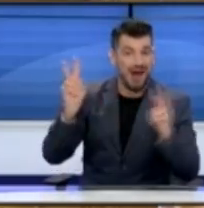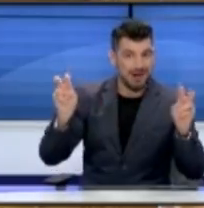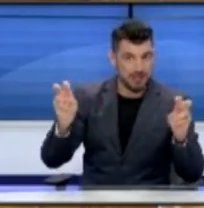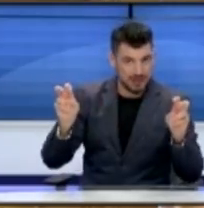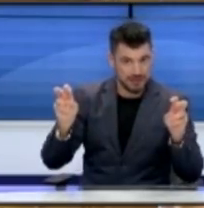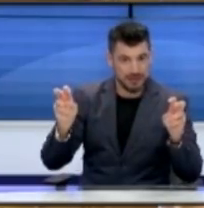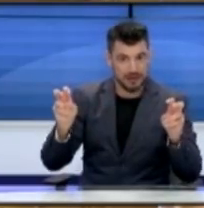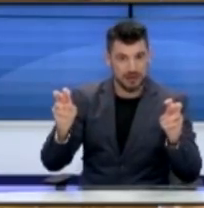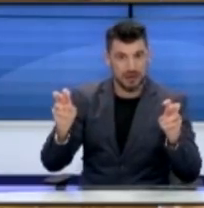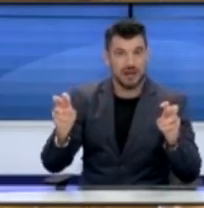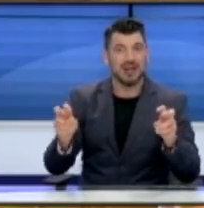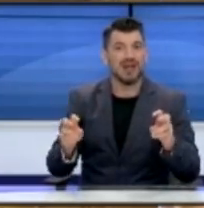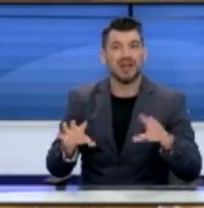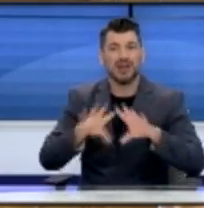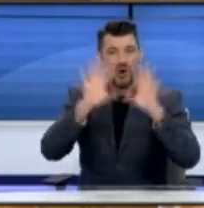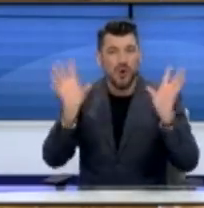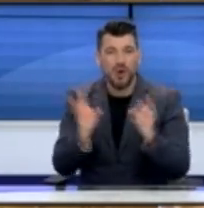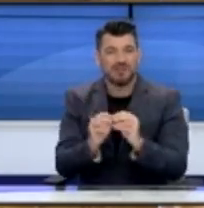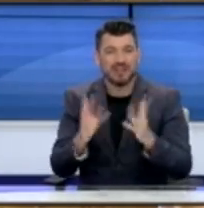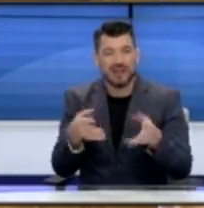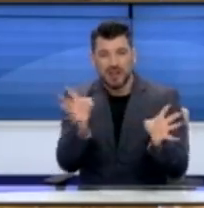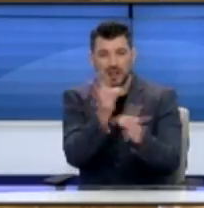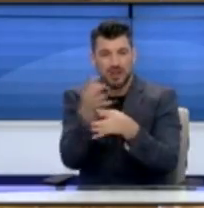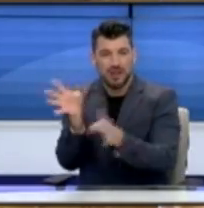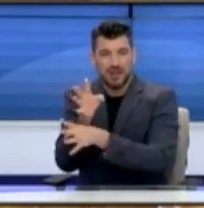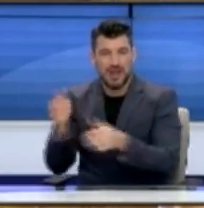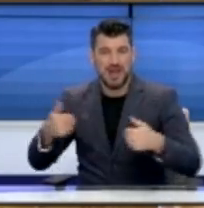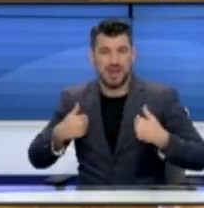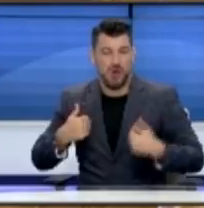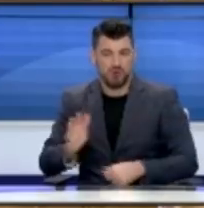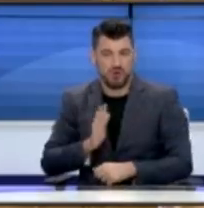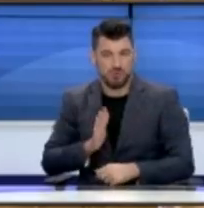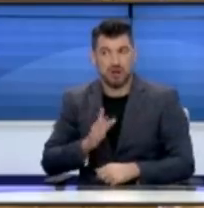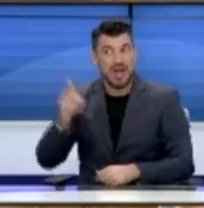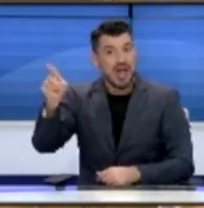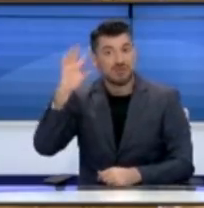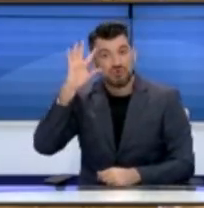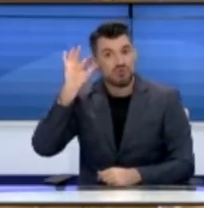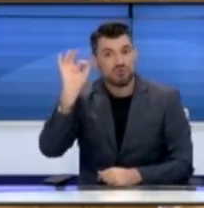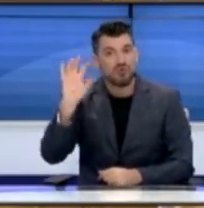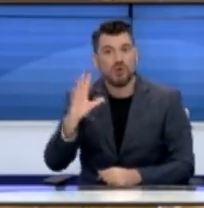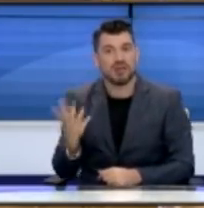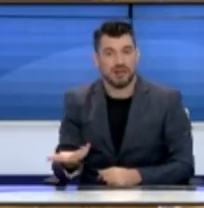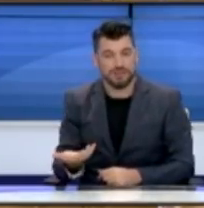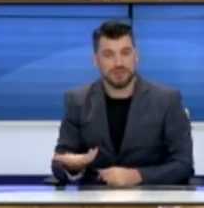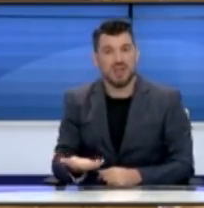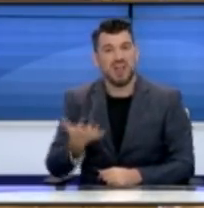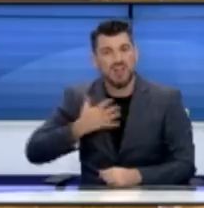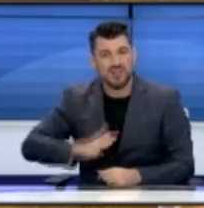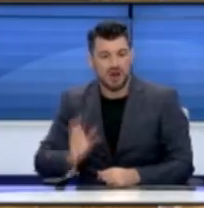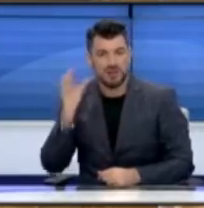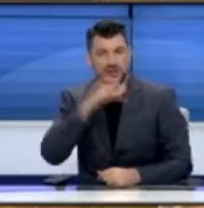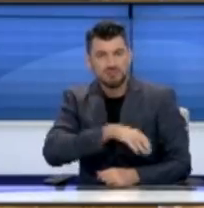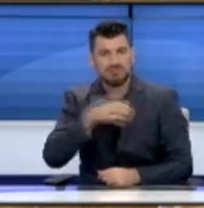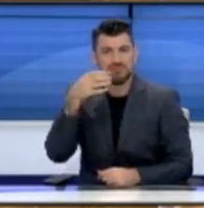το περιβάλλον, μπας και ξεγελάσετε τα νέα παιδιά, το λαό, στόχο έχει να διαμορφωθούν μεγαλύτεροι ρυθμοί κερδοφορίας